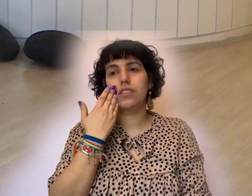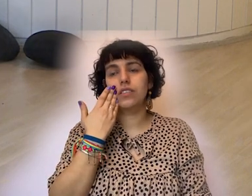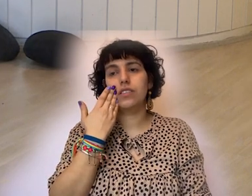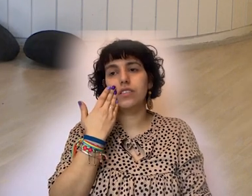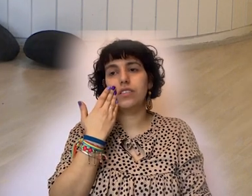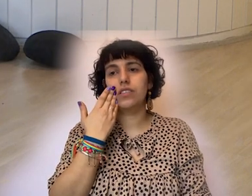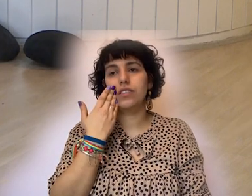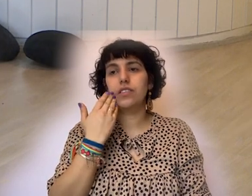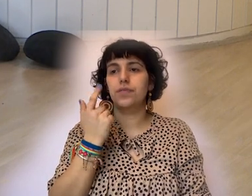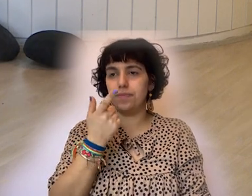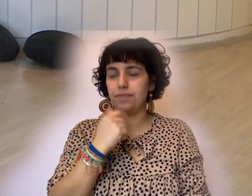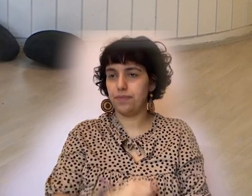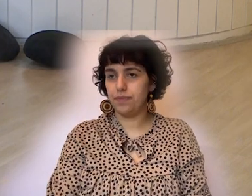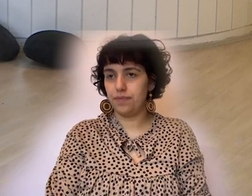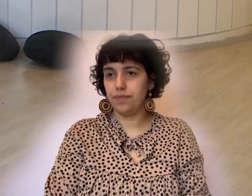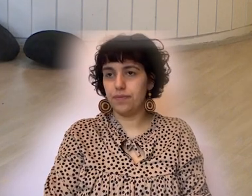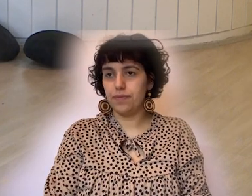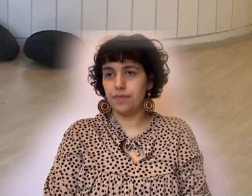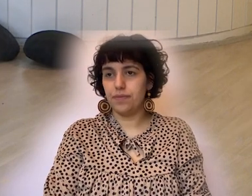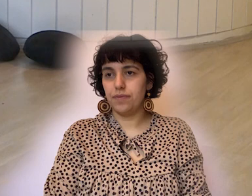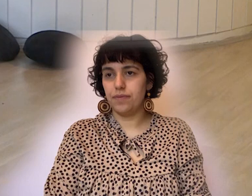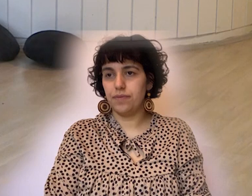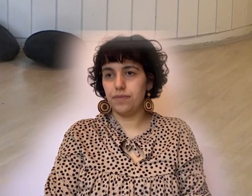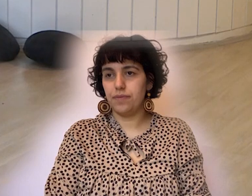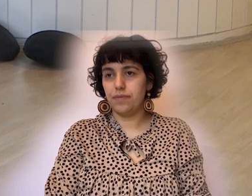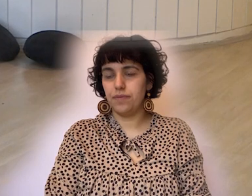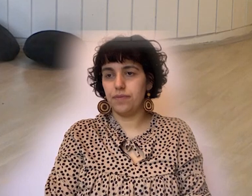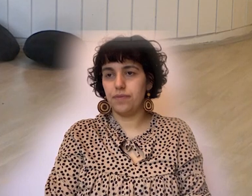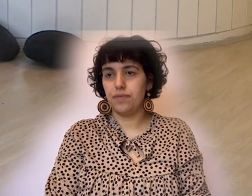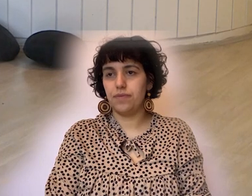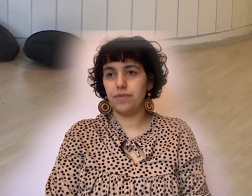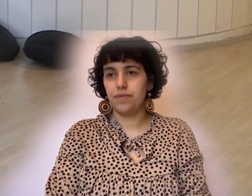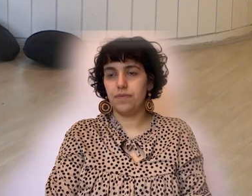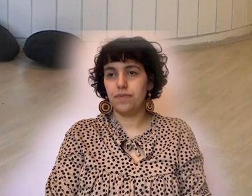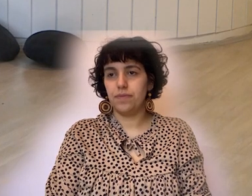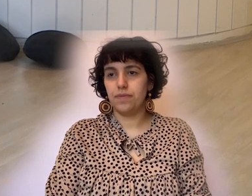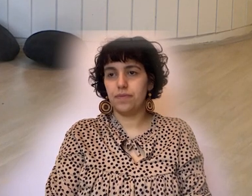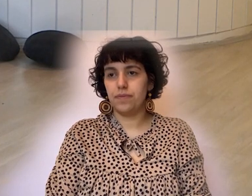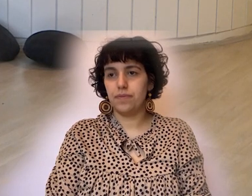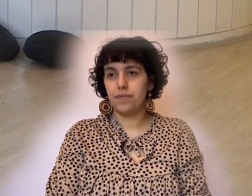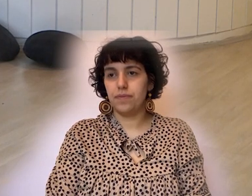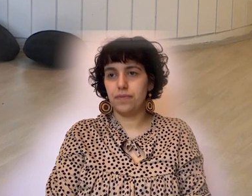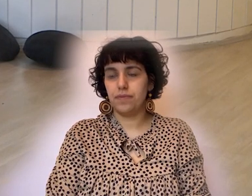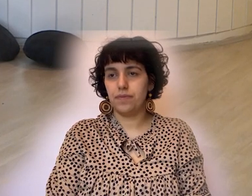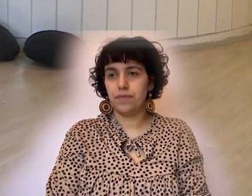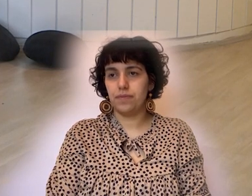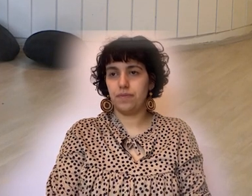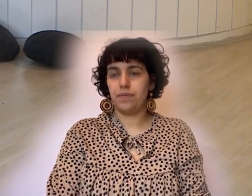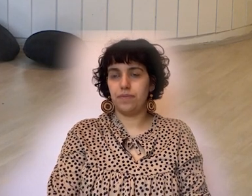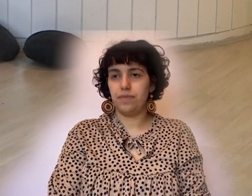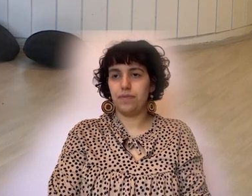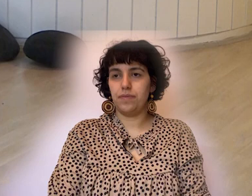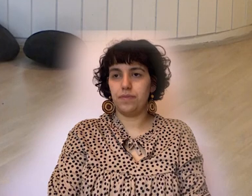şu zaten hiçbir şekilde bilmeseniz bile yani bırakın ayağımızı sadece pençesiyle gelmesi ayağımızın üstü bile gelse topu gelse yana